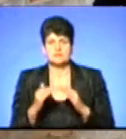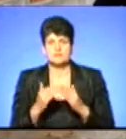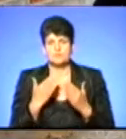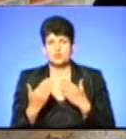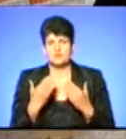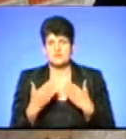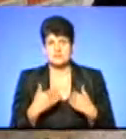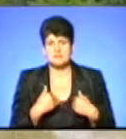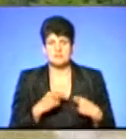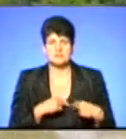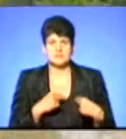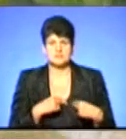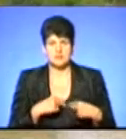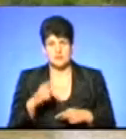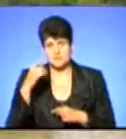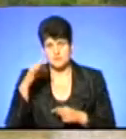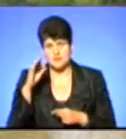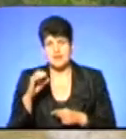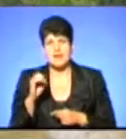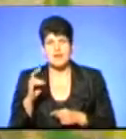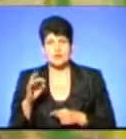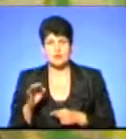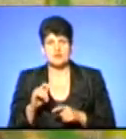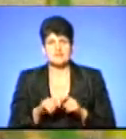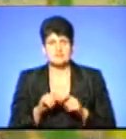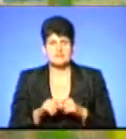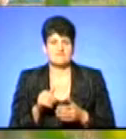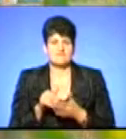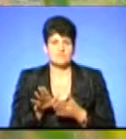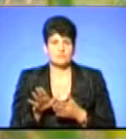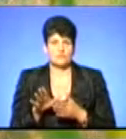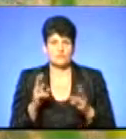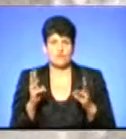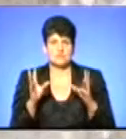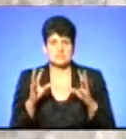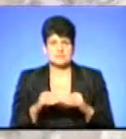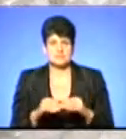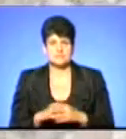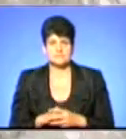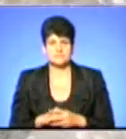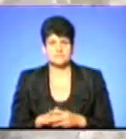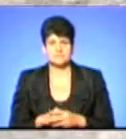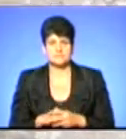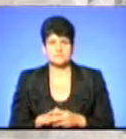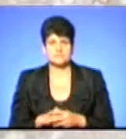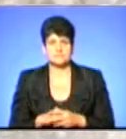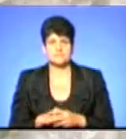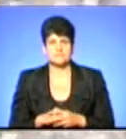з нами, з працівниками муніципальної поліції та екоінспекторами відмовився. Вогонь загасив. Є чи немає?